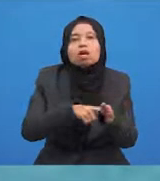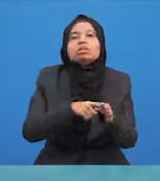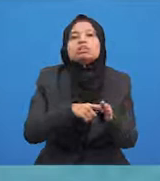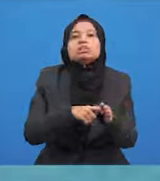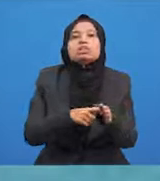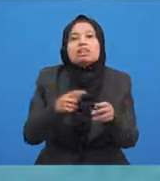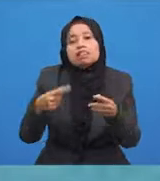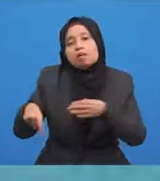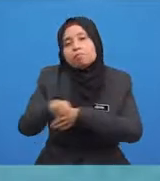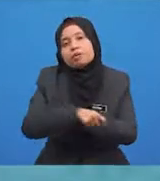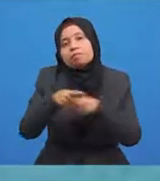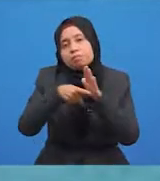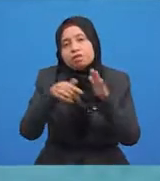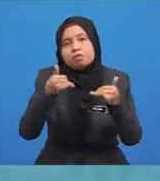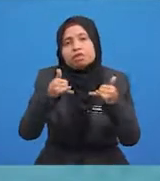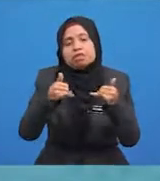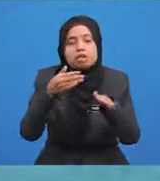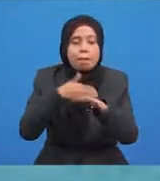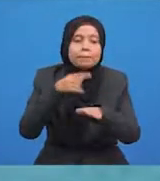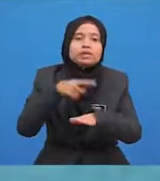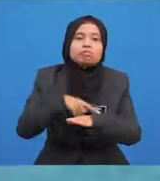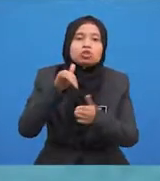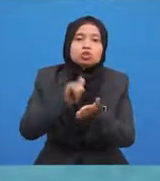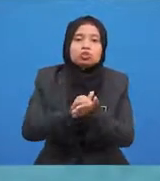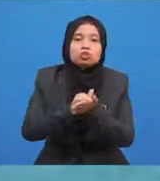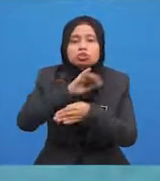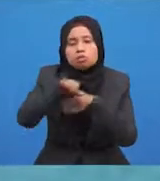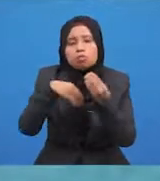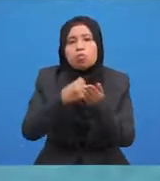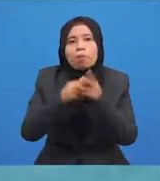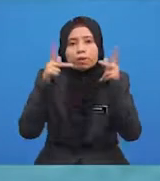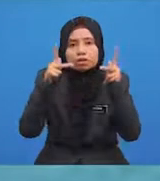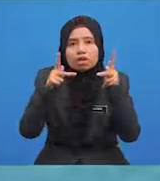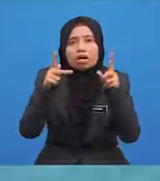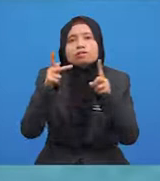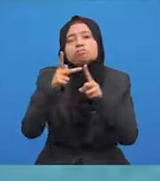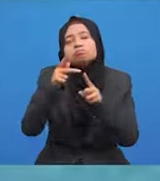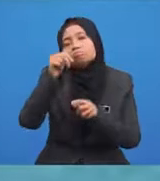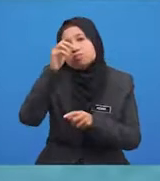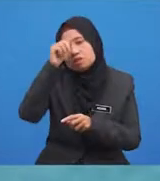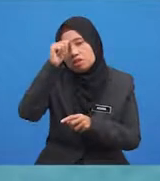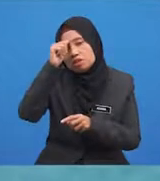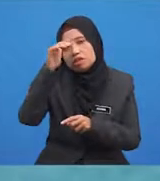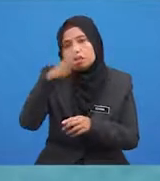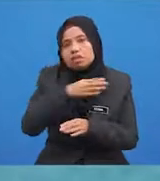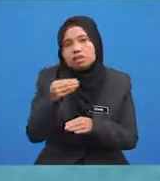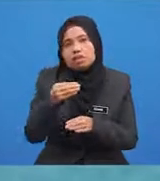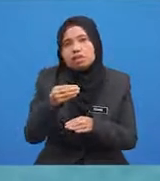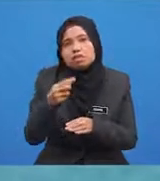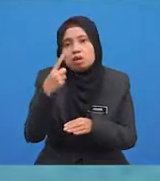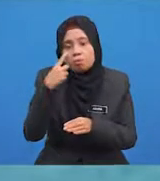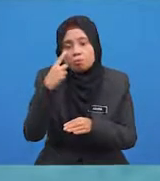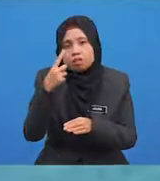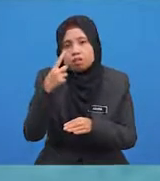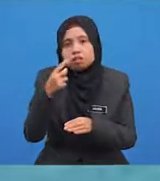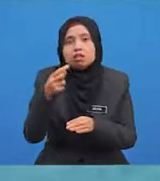permainan. Pada masa itu, semua pandangan tertumpu kepada ayah dan mata